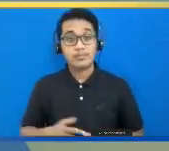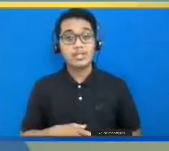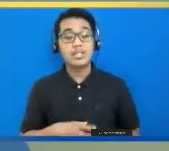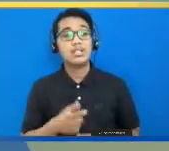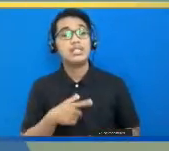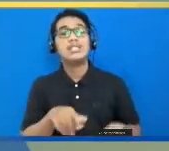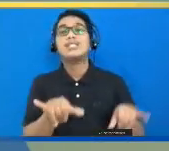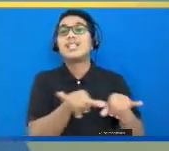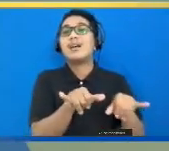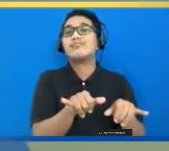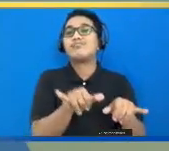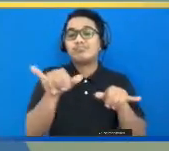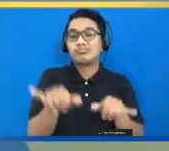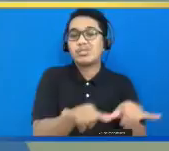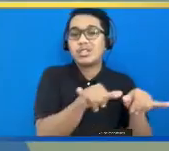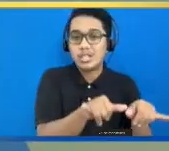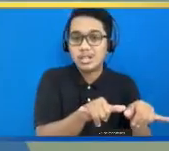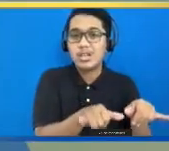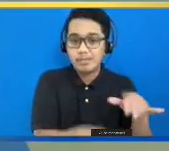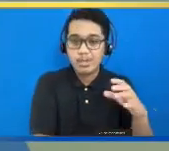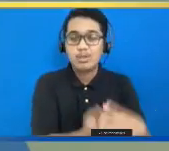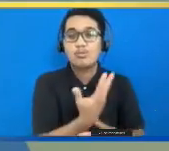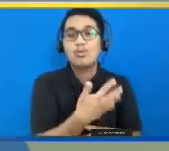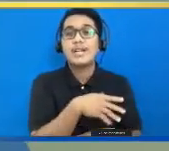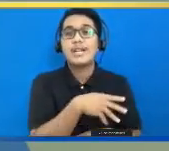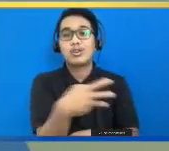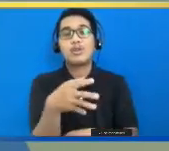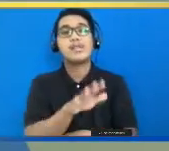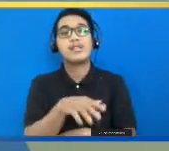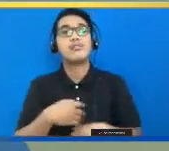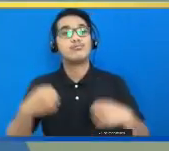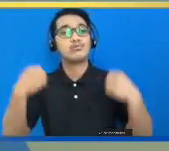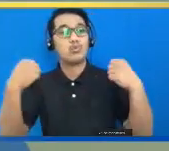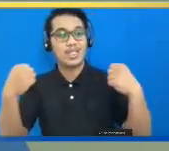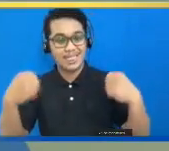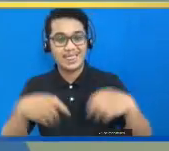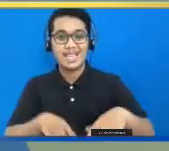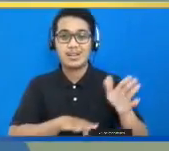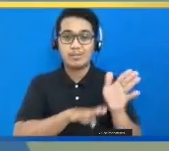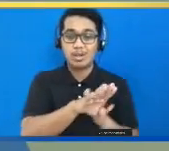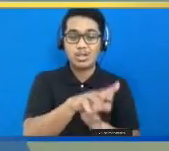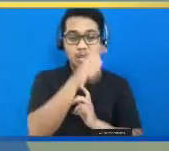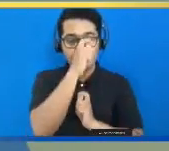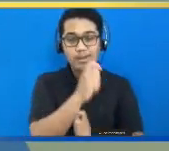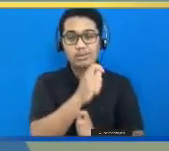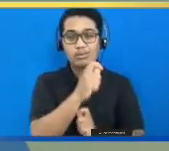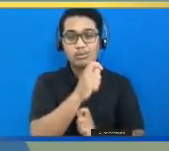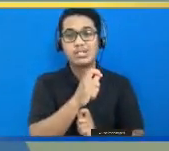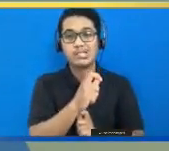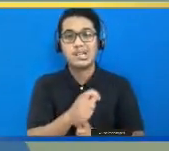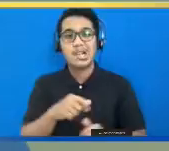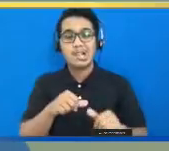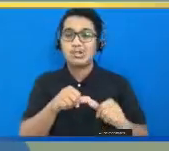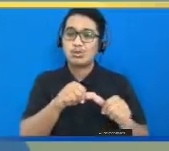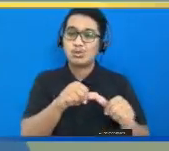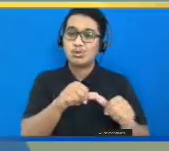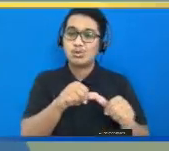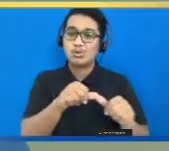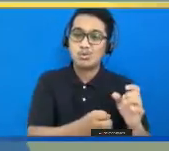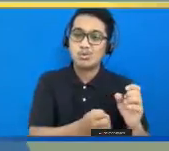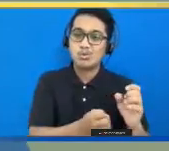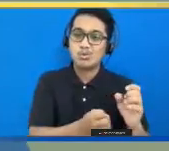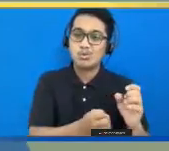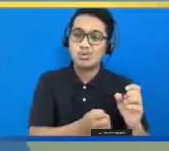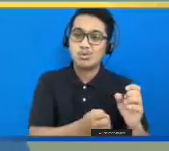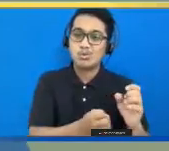arah pertumbuhan ekonomi kita yang kita harapkan akan semakin kuat dan peningkatan kepatuhan yang juga terus terjadi dengan